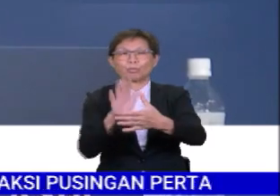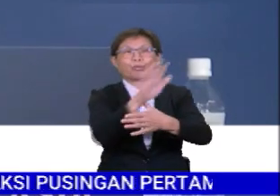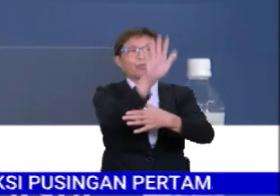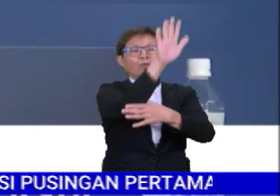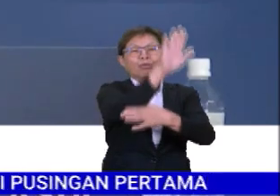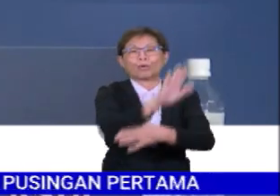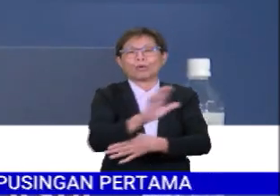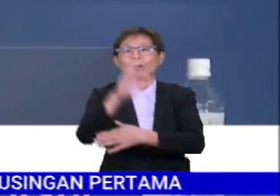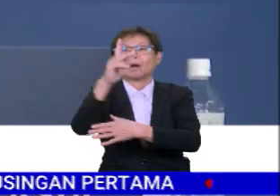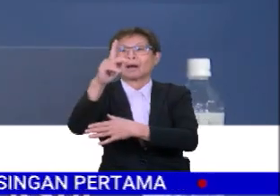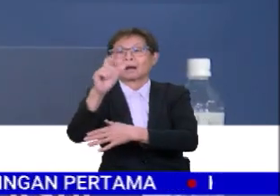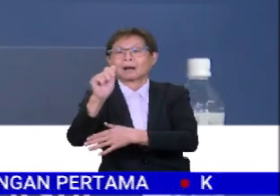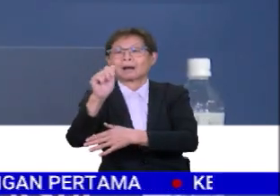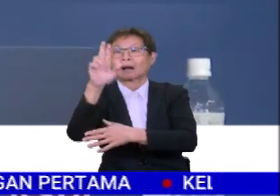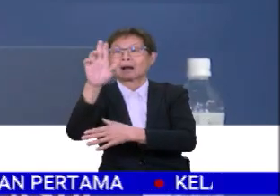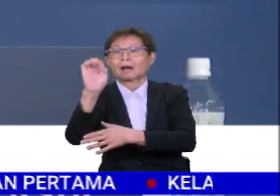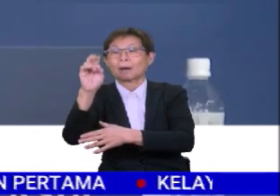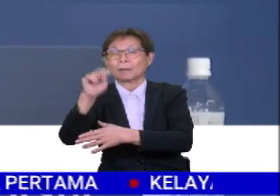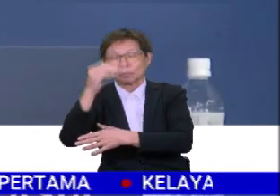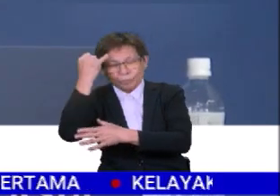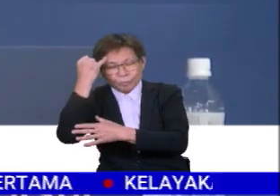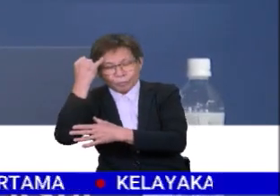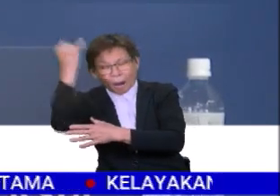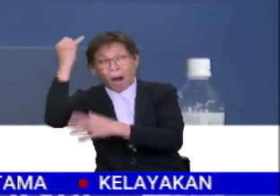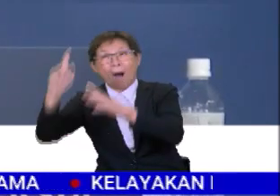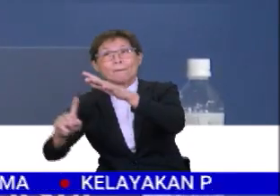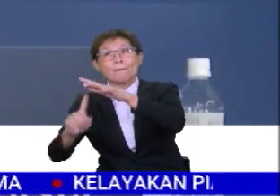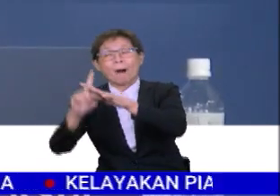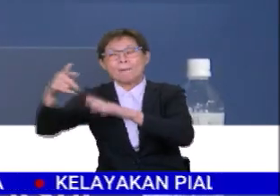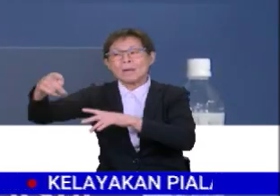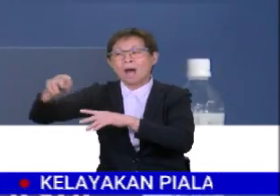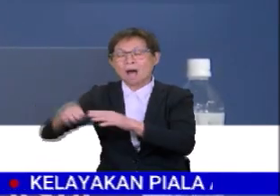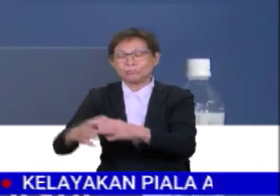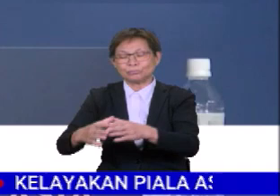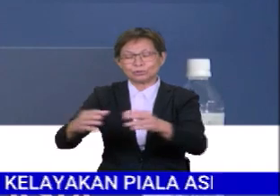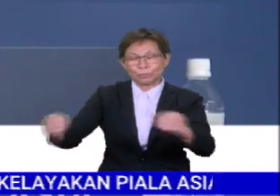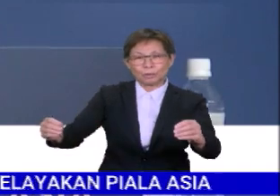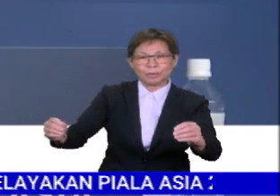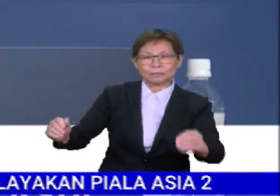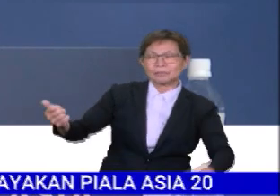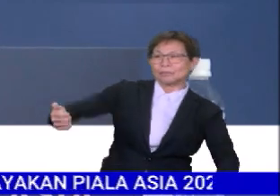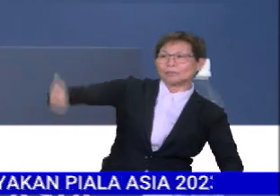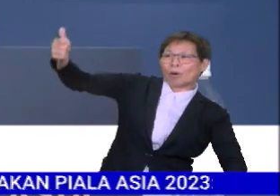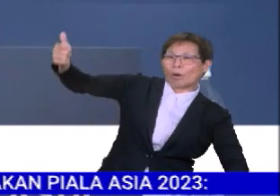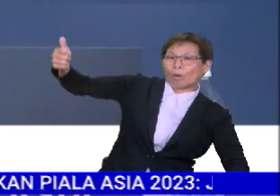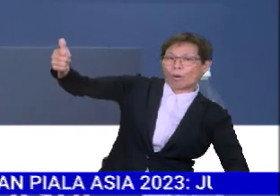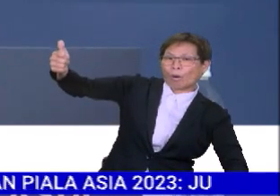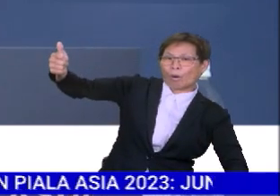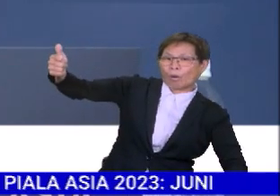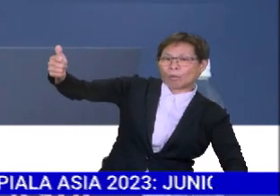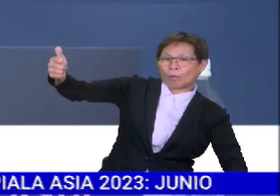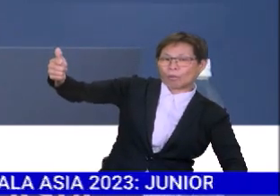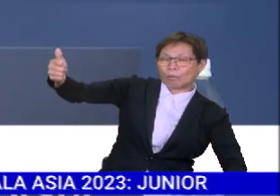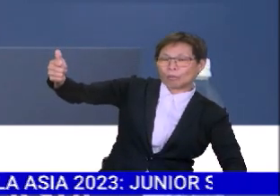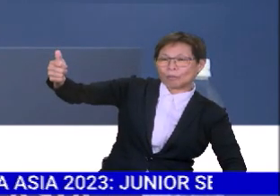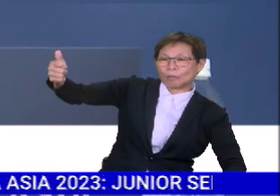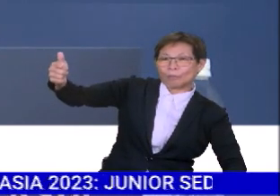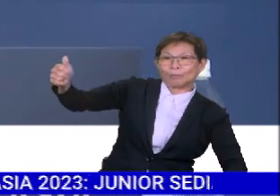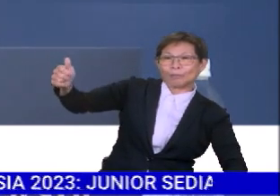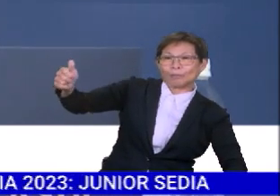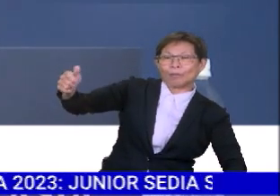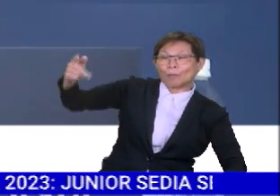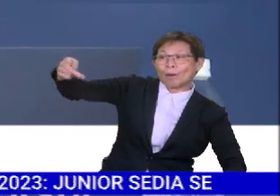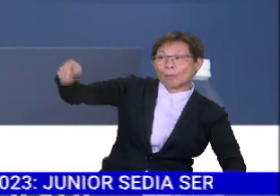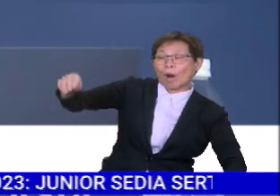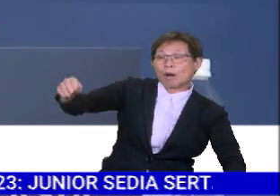Community yang diilhamkan oleh Perdana Menteri Jepun Tuan Yang Terutama Fumio Kishida